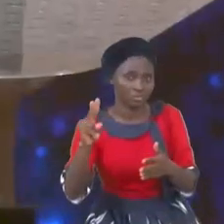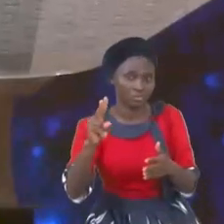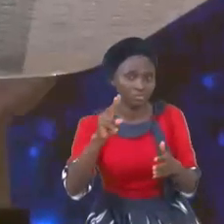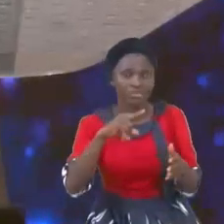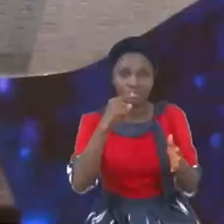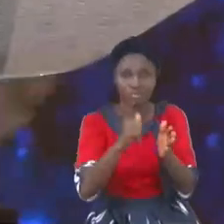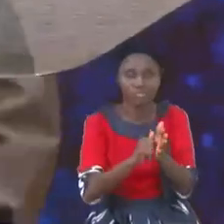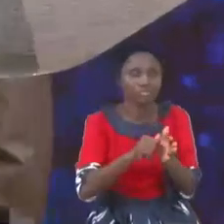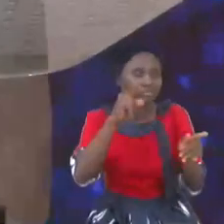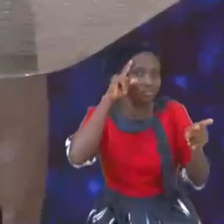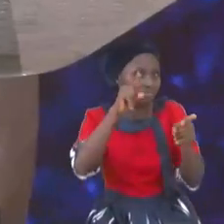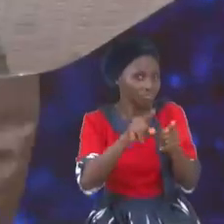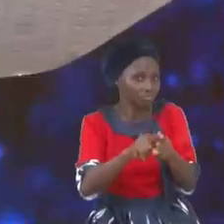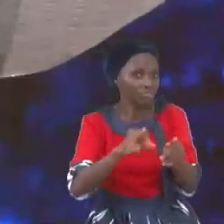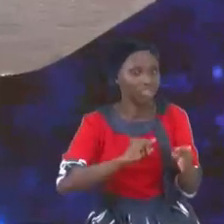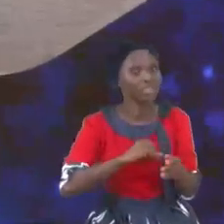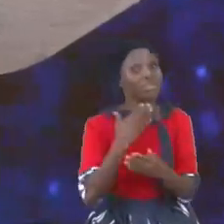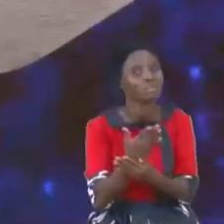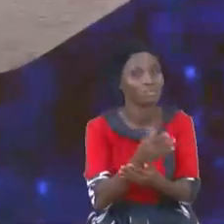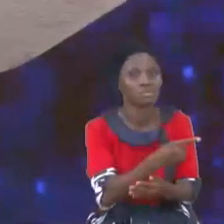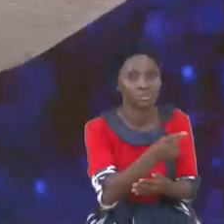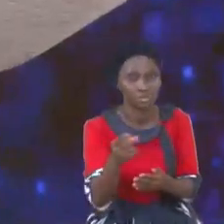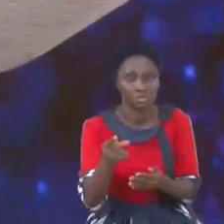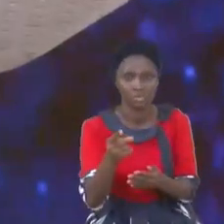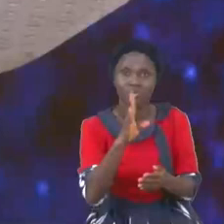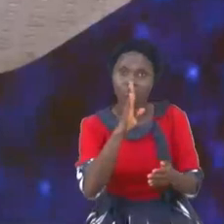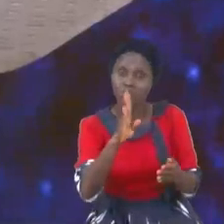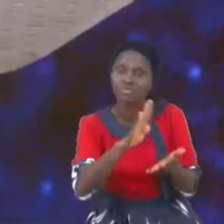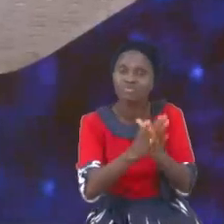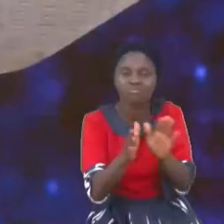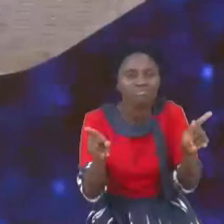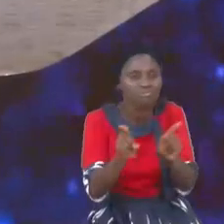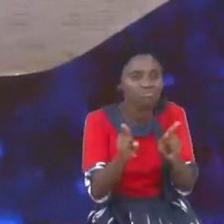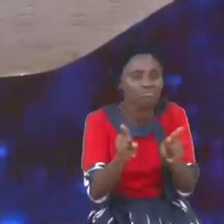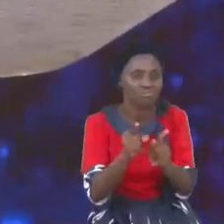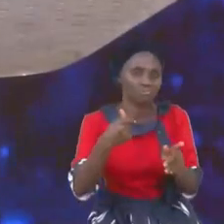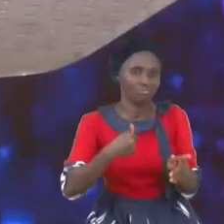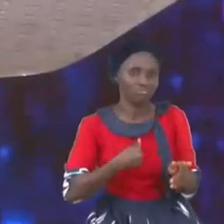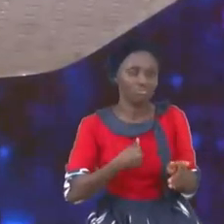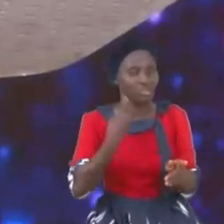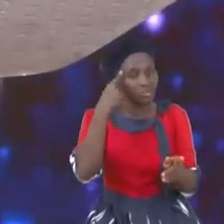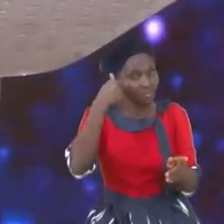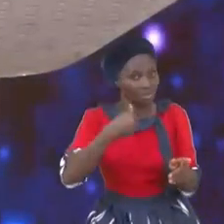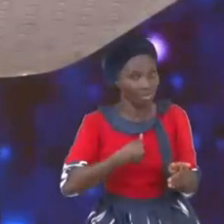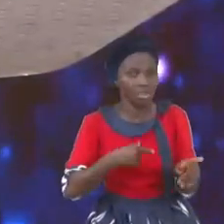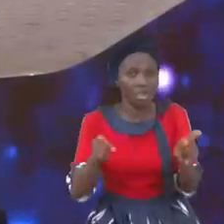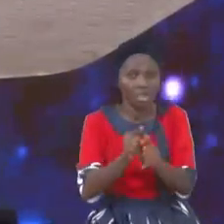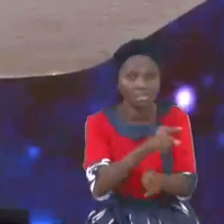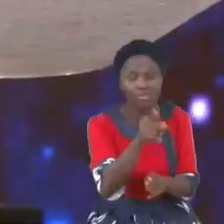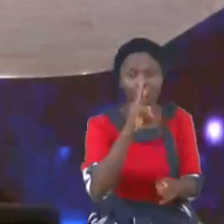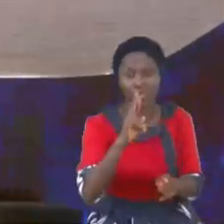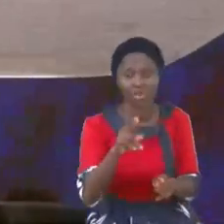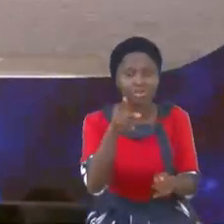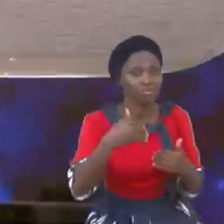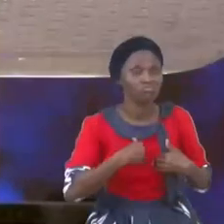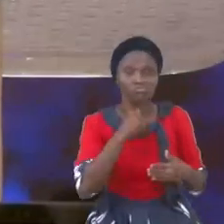Soyez comme moi, car moi aussi je suis comme vous, frères, je vous en supplie. Vous ne